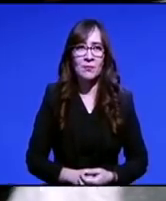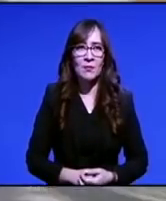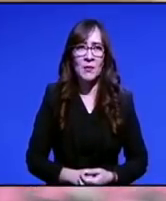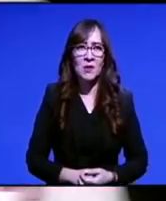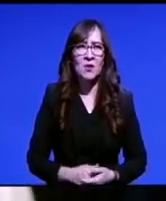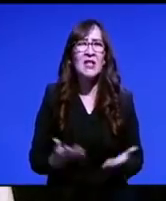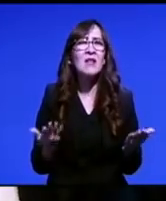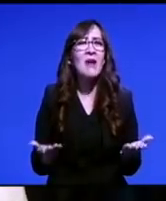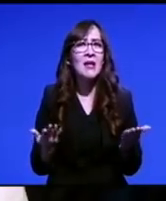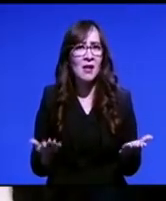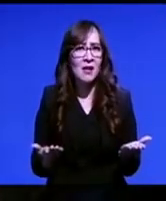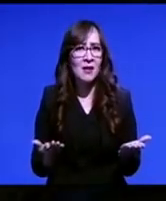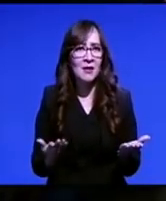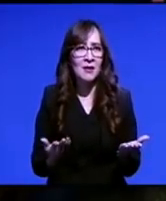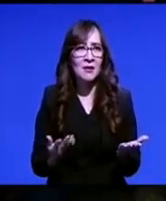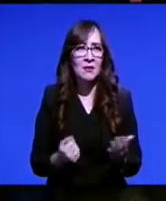Gimana nih?